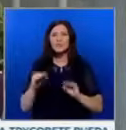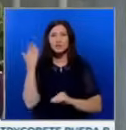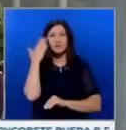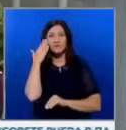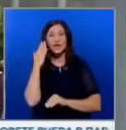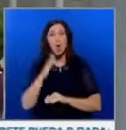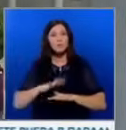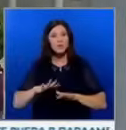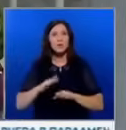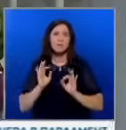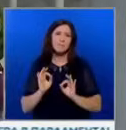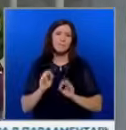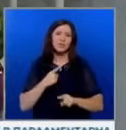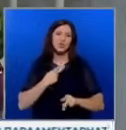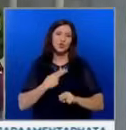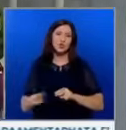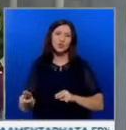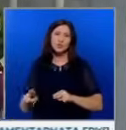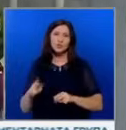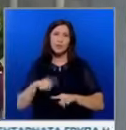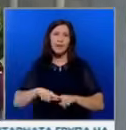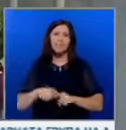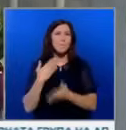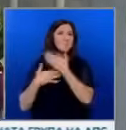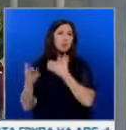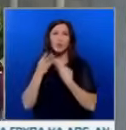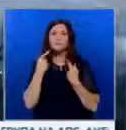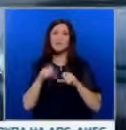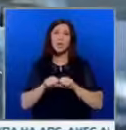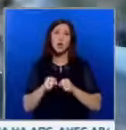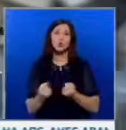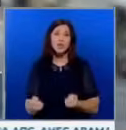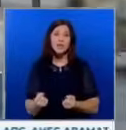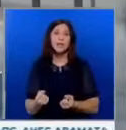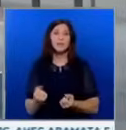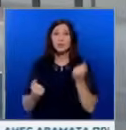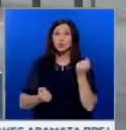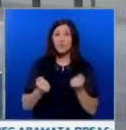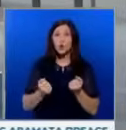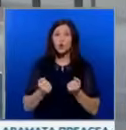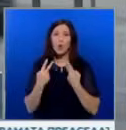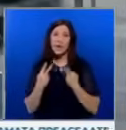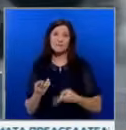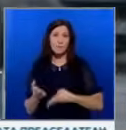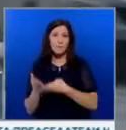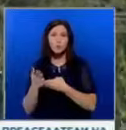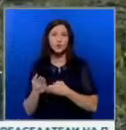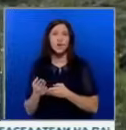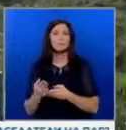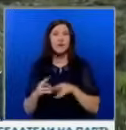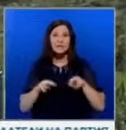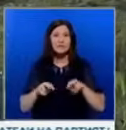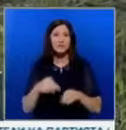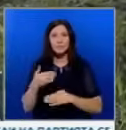като например чисто съдебно минало, липсата на нарушения зад вулана и оказано съдействие на разследващите. Пред съда